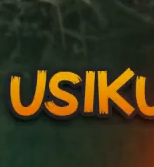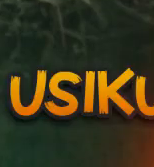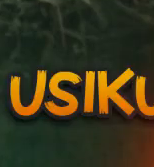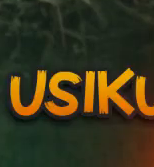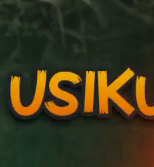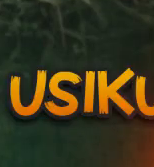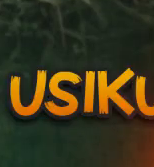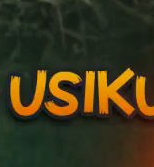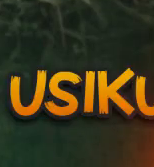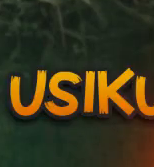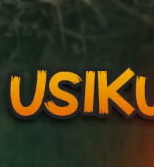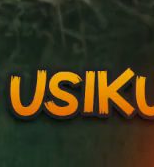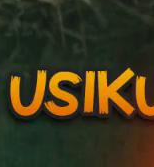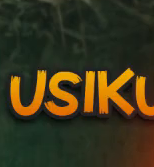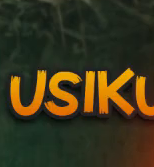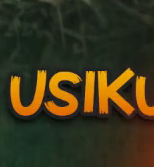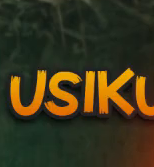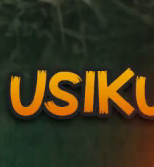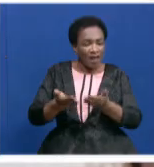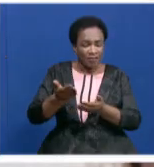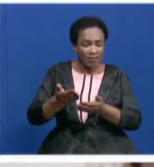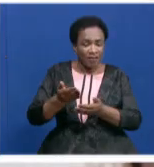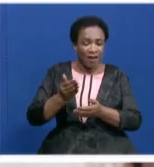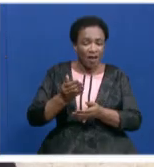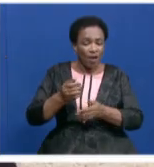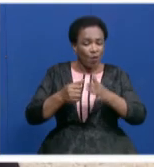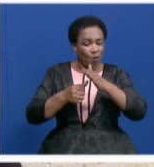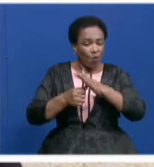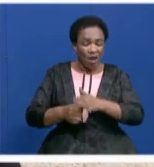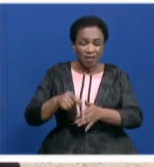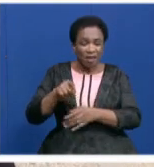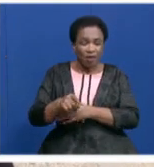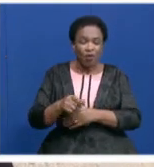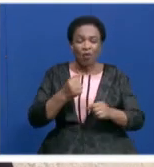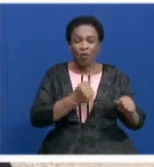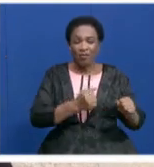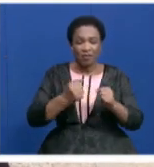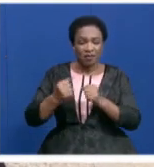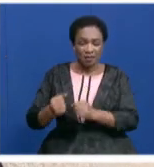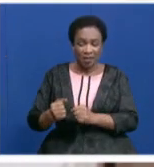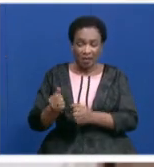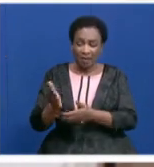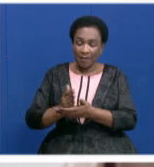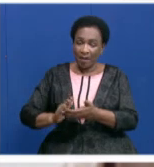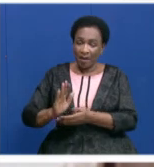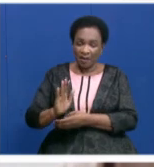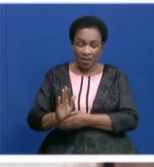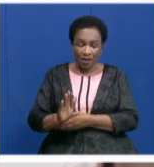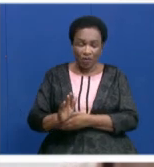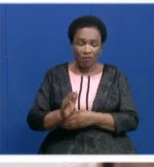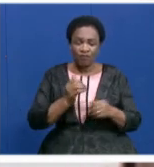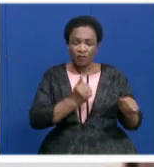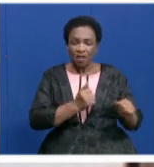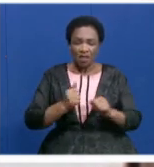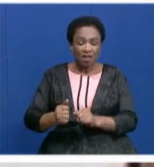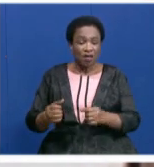na hapa wza jinsi na namna amby uka huo ota mii mwa nany kito cha